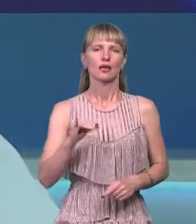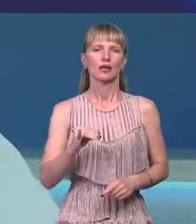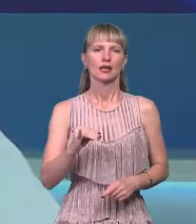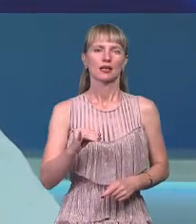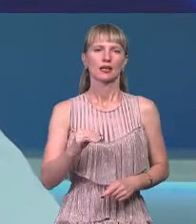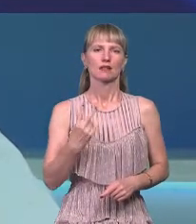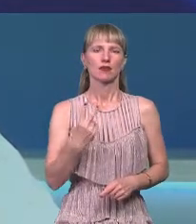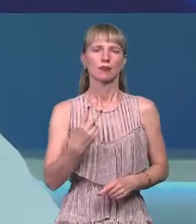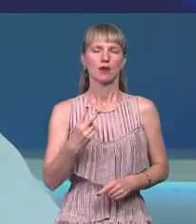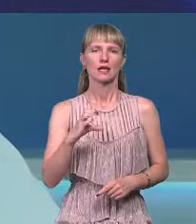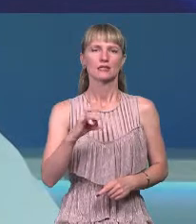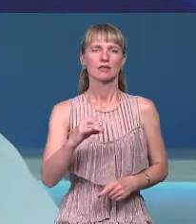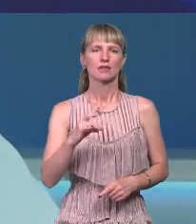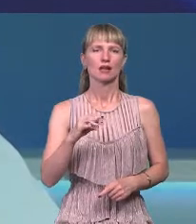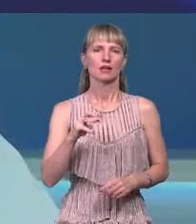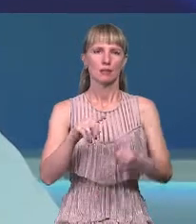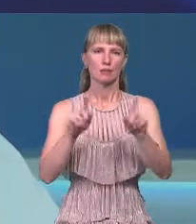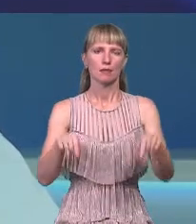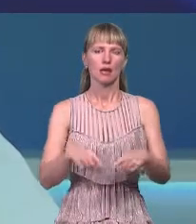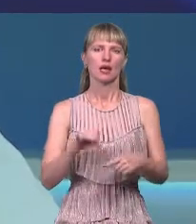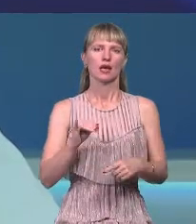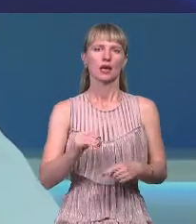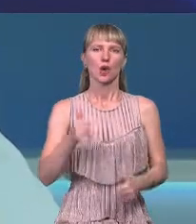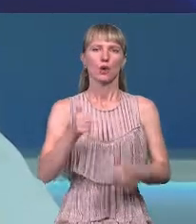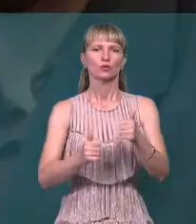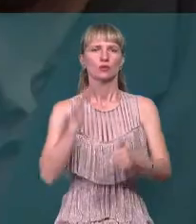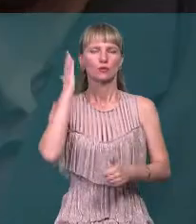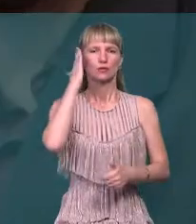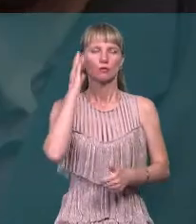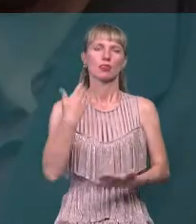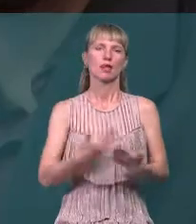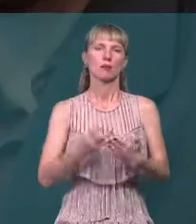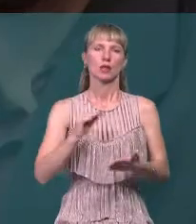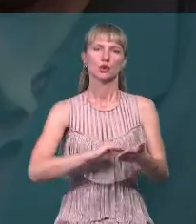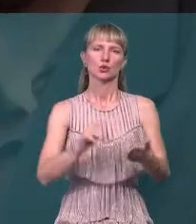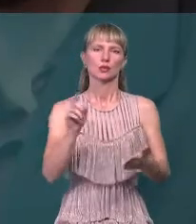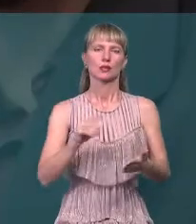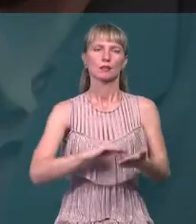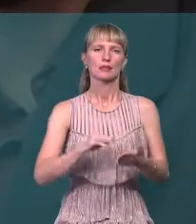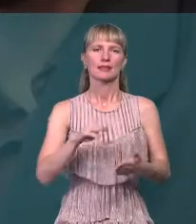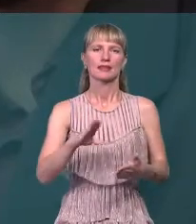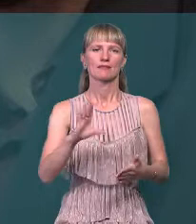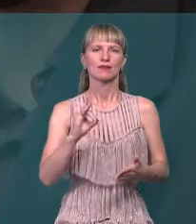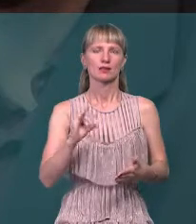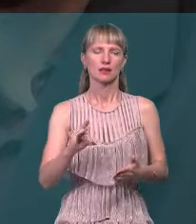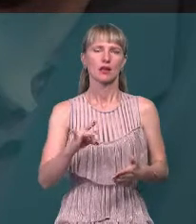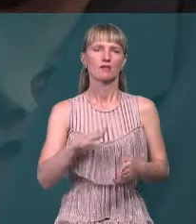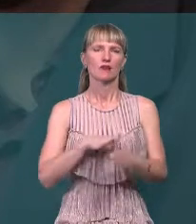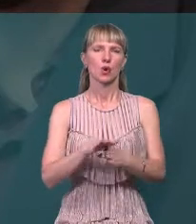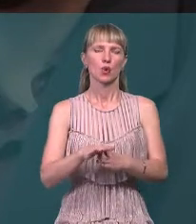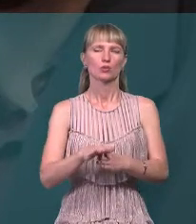та конкурсом творчих здібностей, наприклад, на журналістику. Вони писали твір, вони виконували творче завдання, і